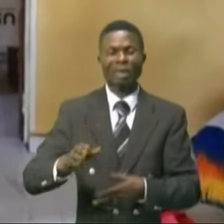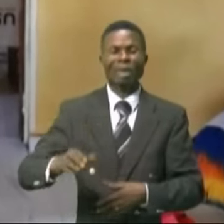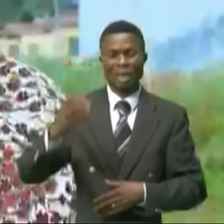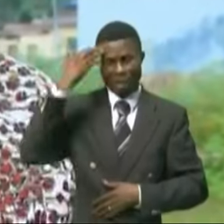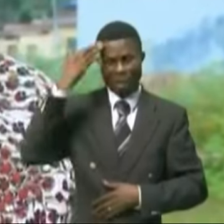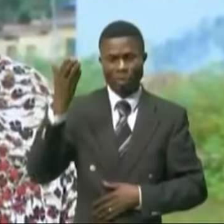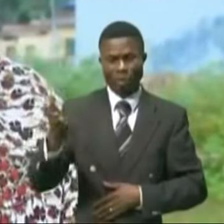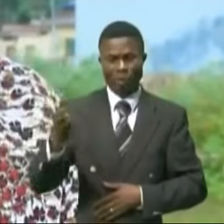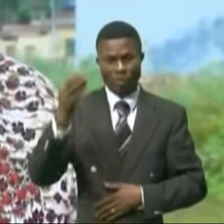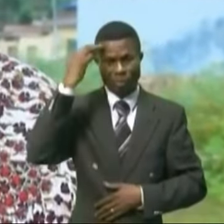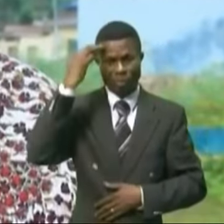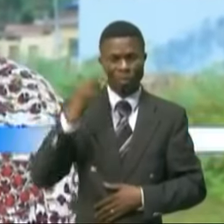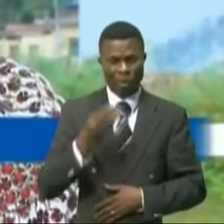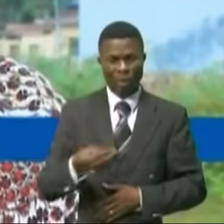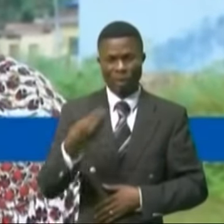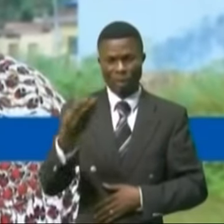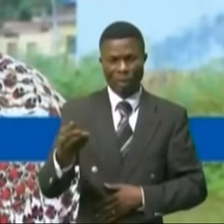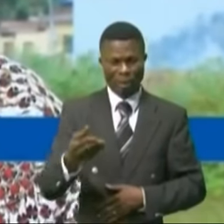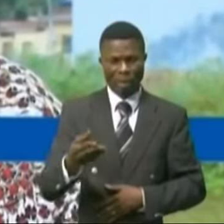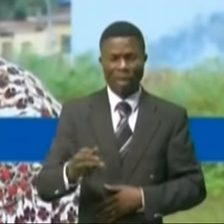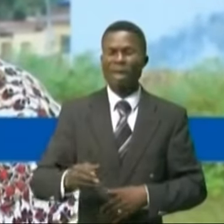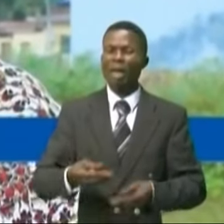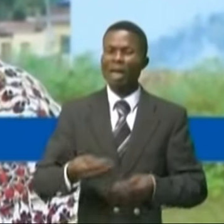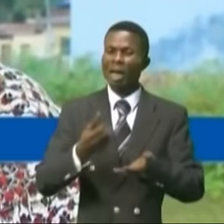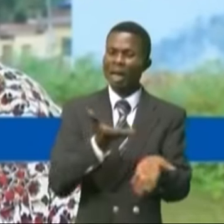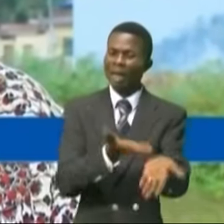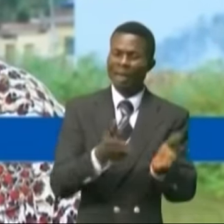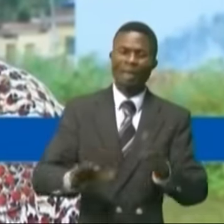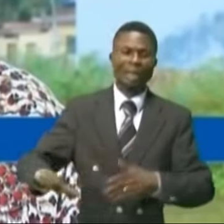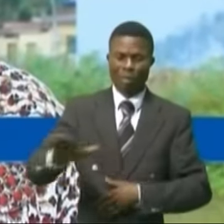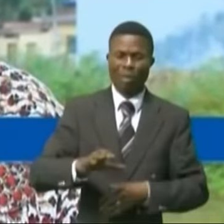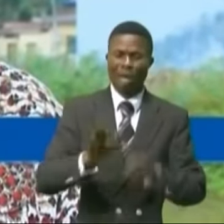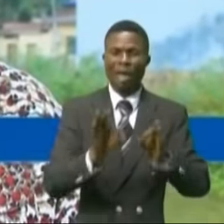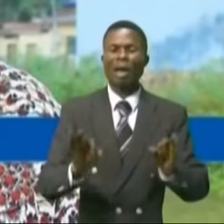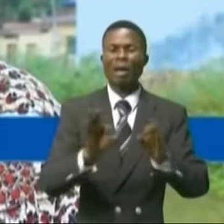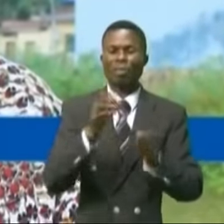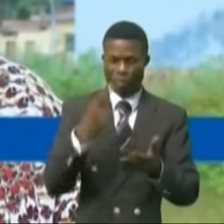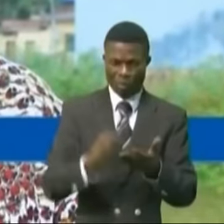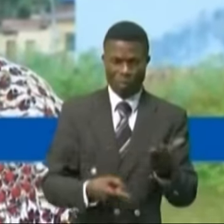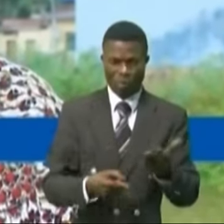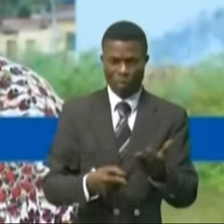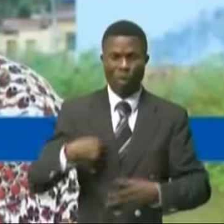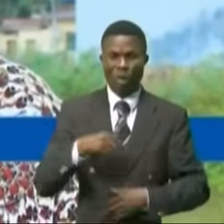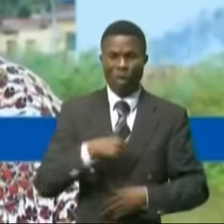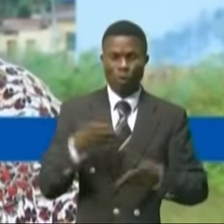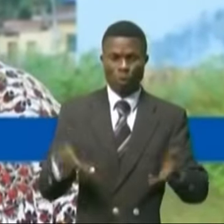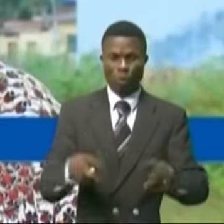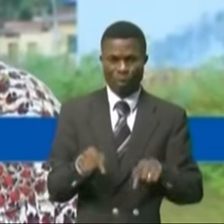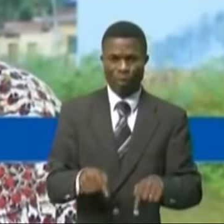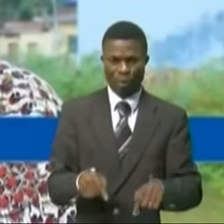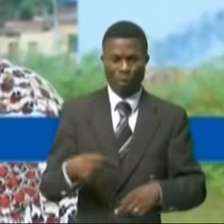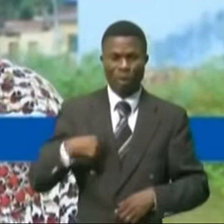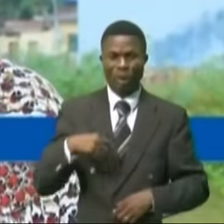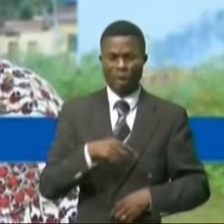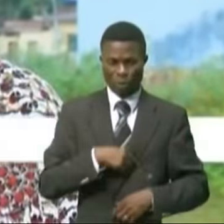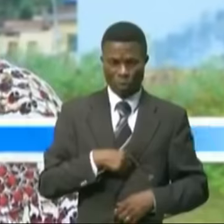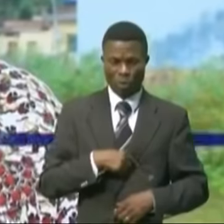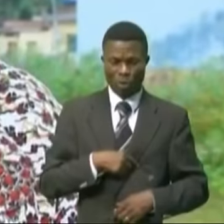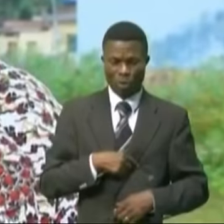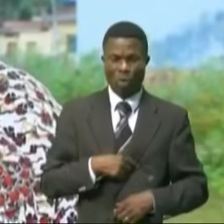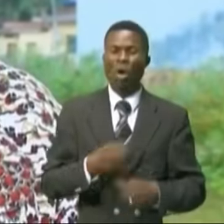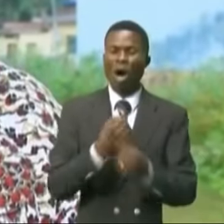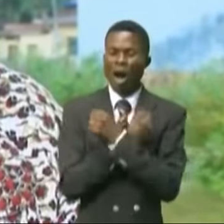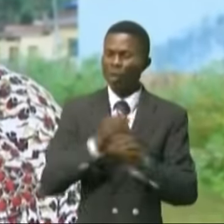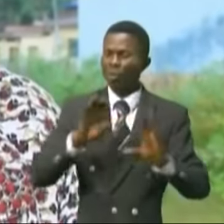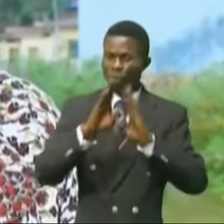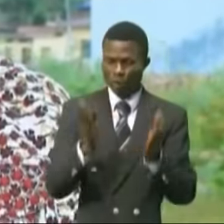L'Église peut porter des choses, on ne peut pas tout porter non plus. Mais je crois que ce qui est important, c'est de dire que nous sommes là, nous sommes aussi solidaires avec